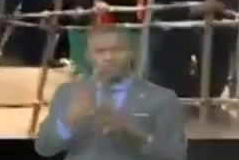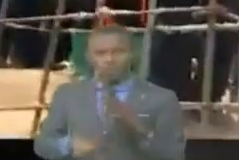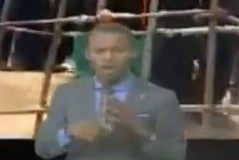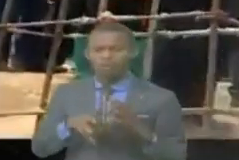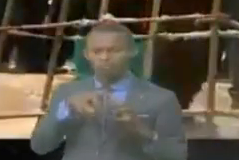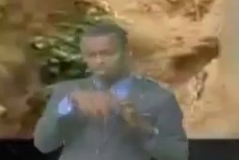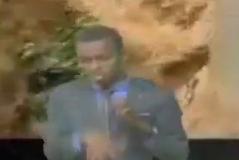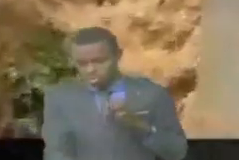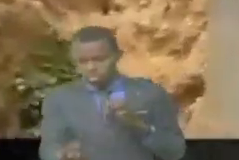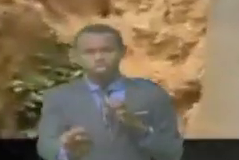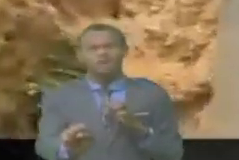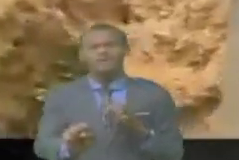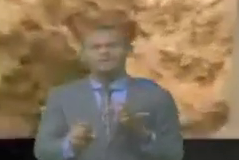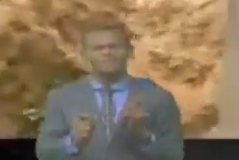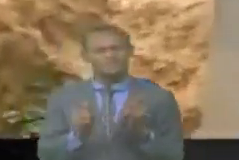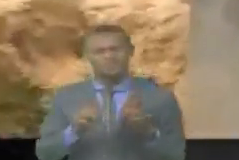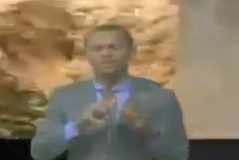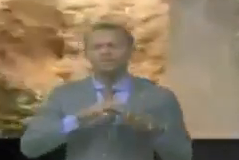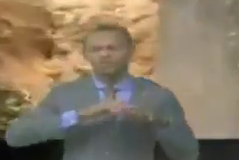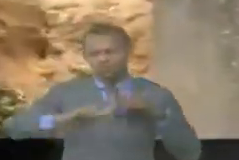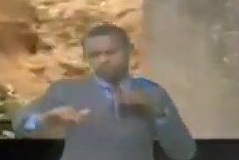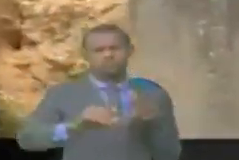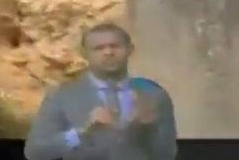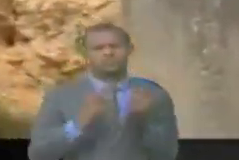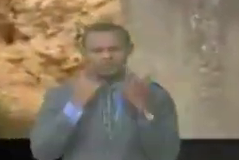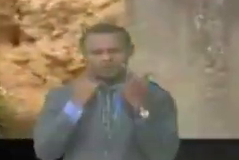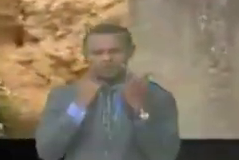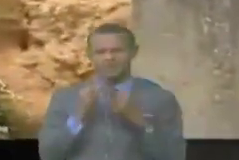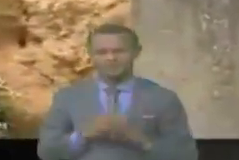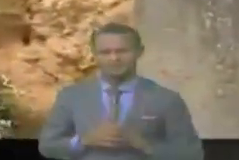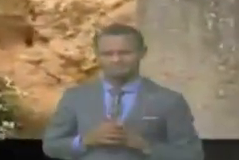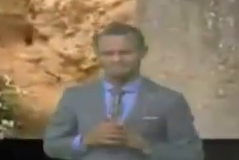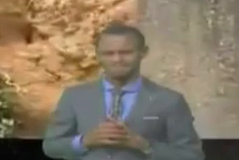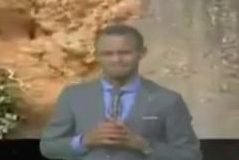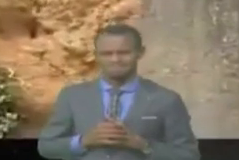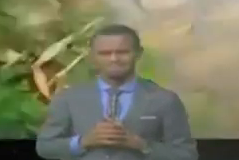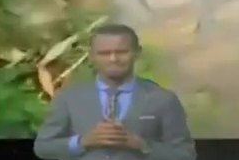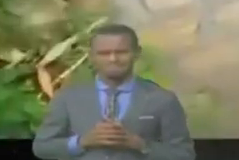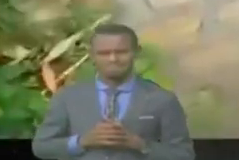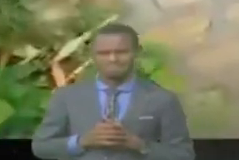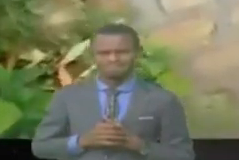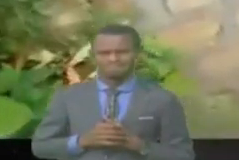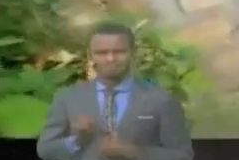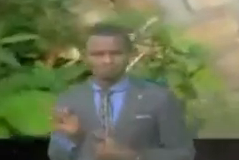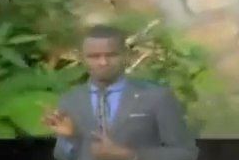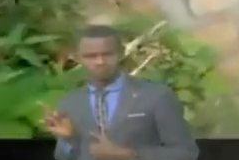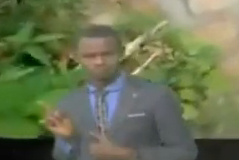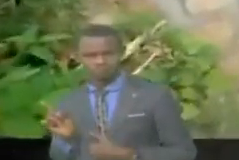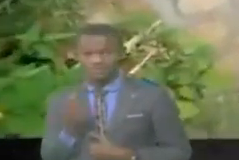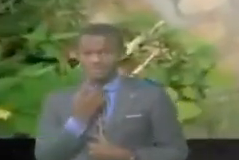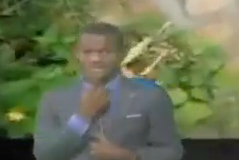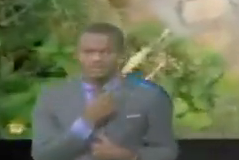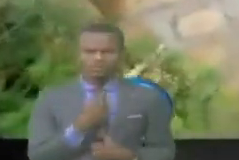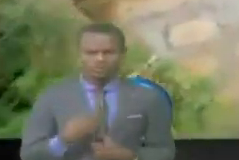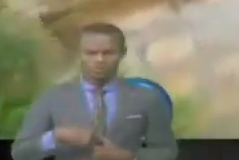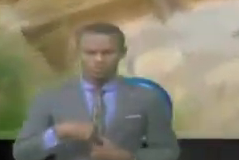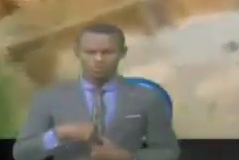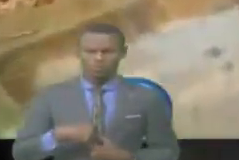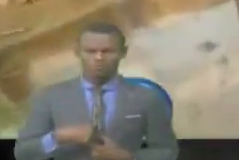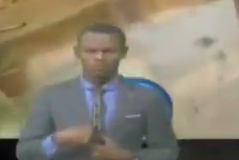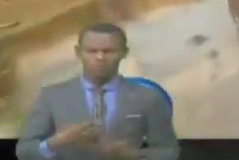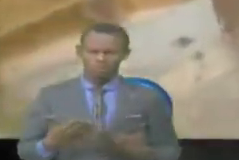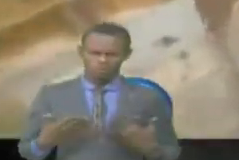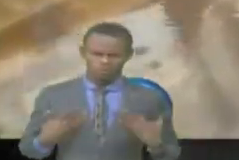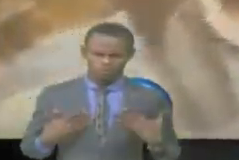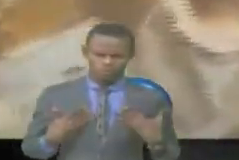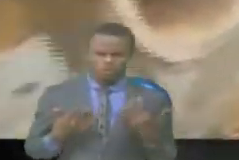cette érosion. Je me félicite de l'oreille attentive que notre lobbying comme